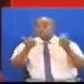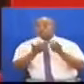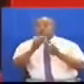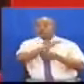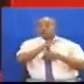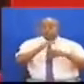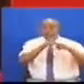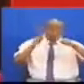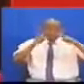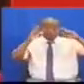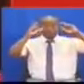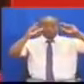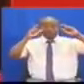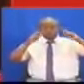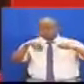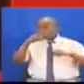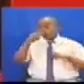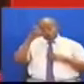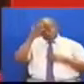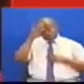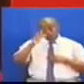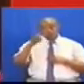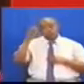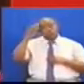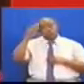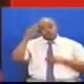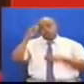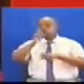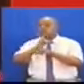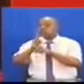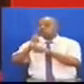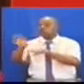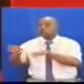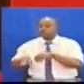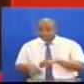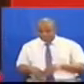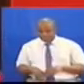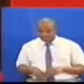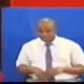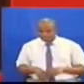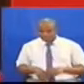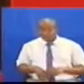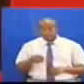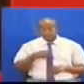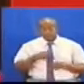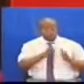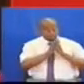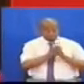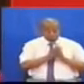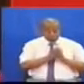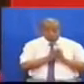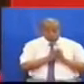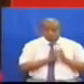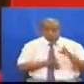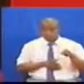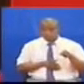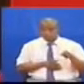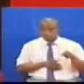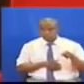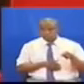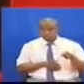tatizo la ugonjwa wa corona. Tunamshukuru sana Mheshimiwa Rais kwa leadership yake. Mara nyingi tunaambiwa be yourself